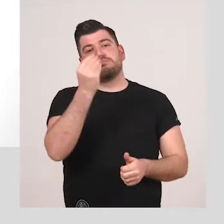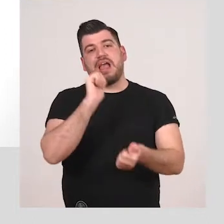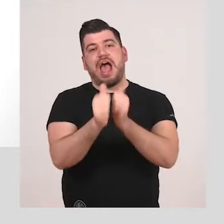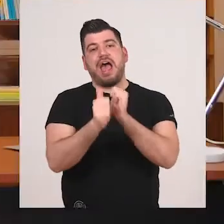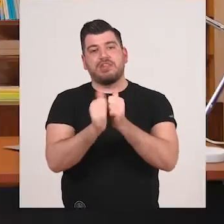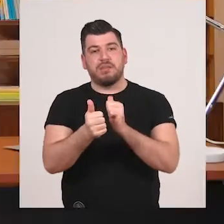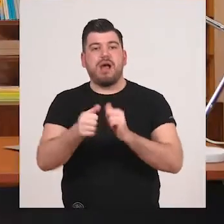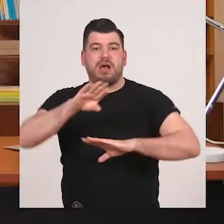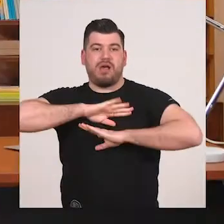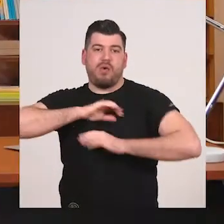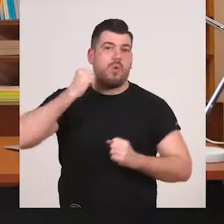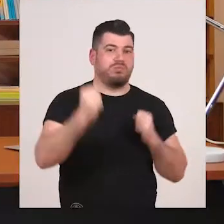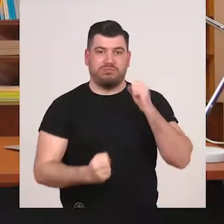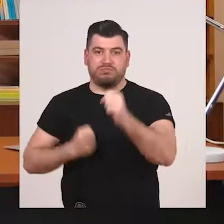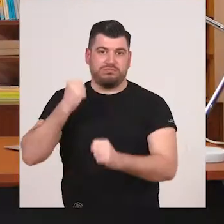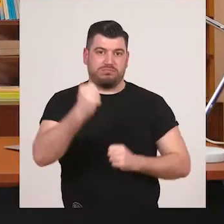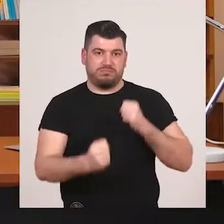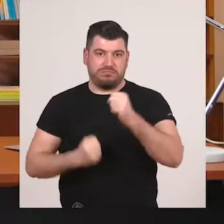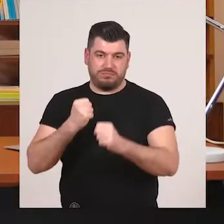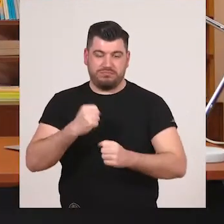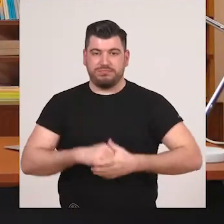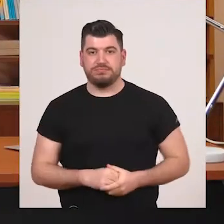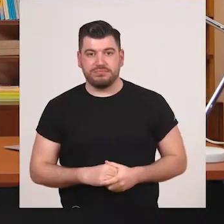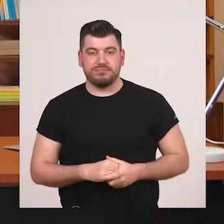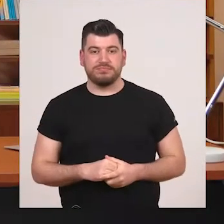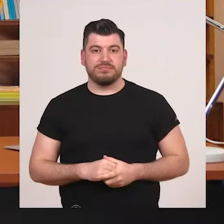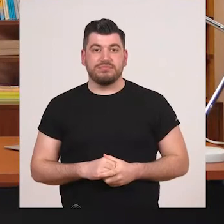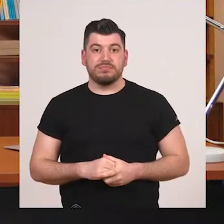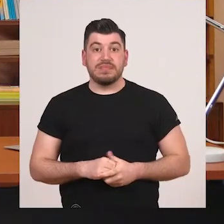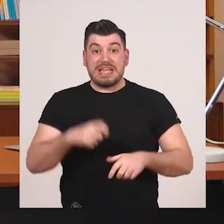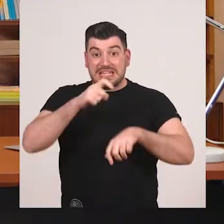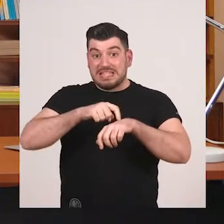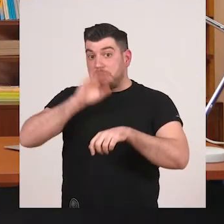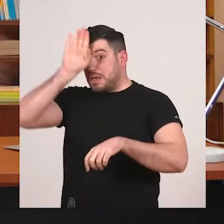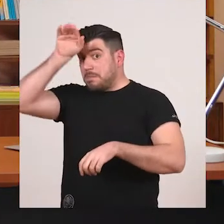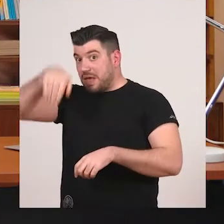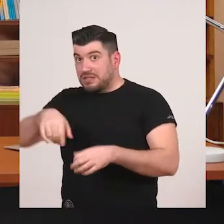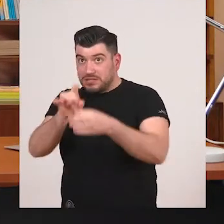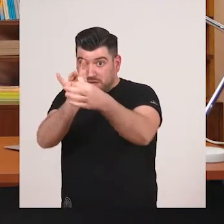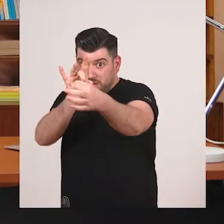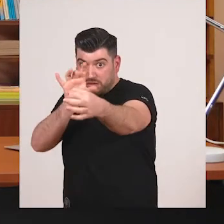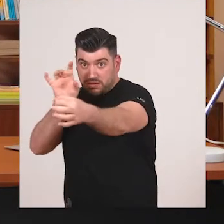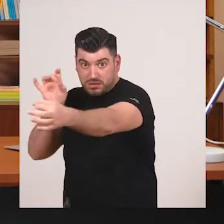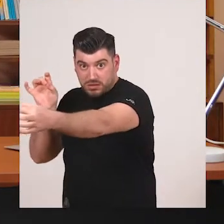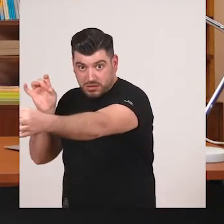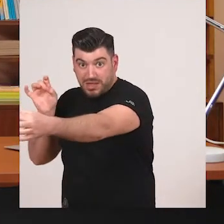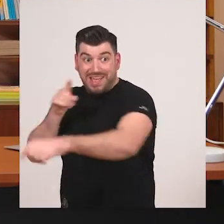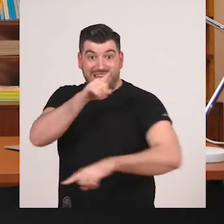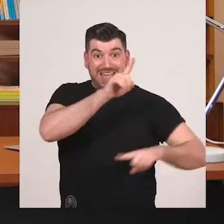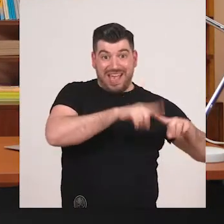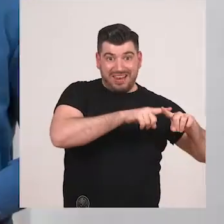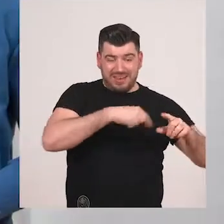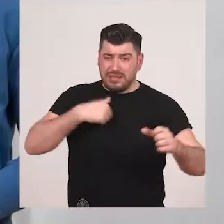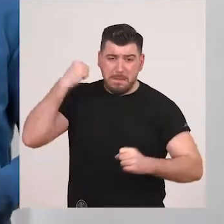οπλιτοδρομίας. Με το που ρίξανε μία φορά τα βέλη τους οι Πέρσες, τρέχουν πολύ γρήγορα οι